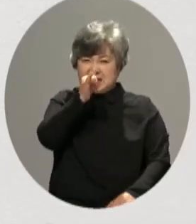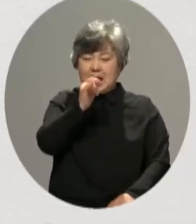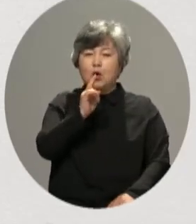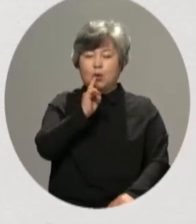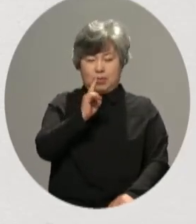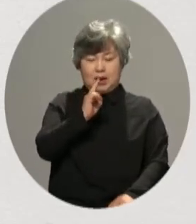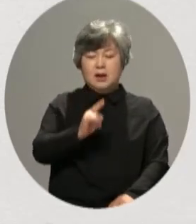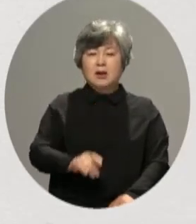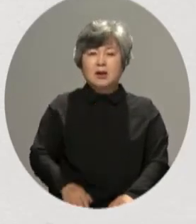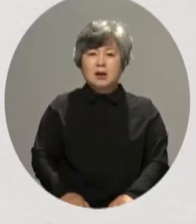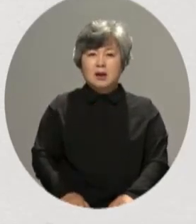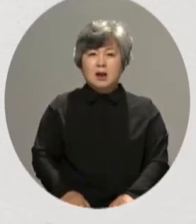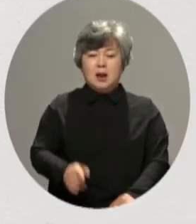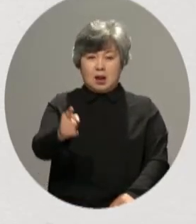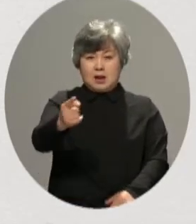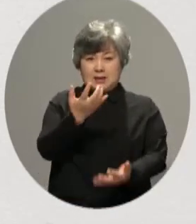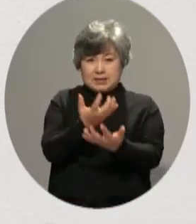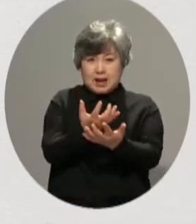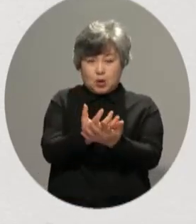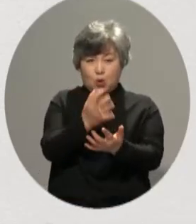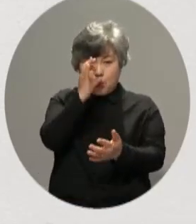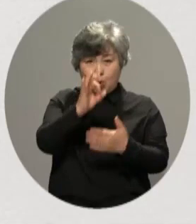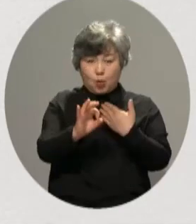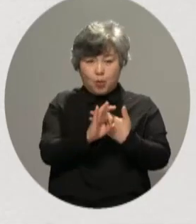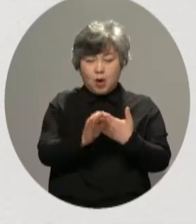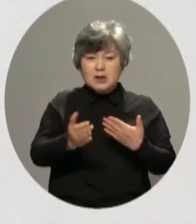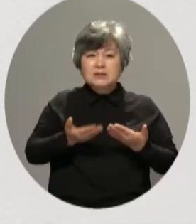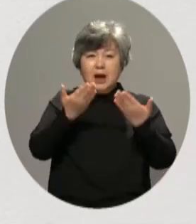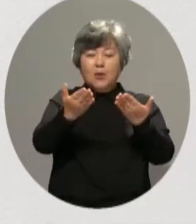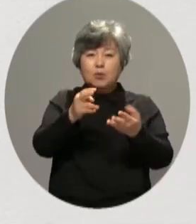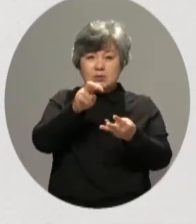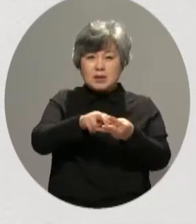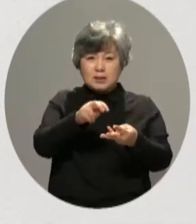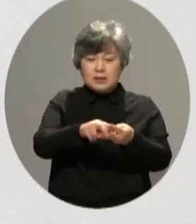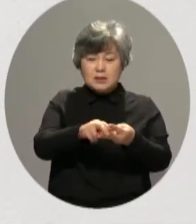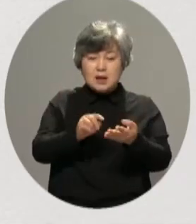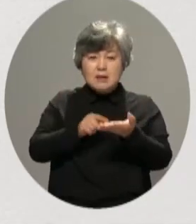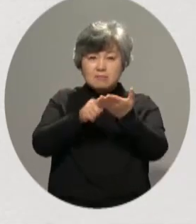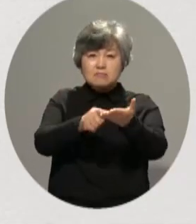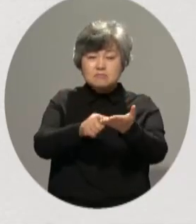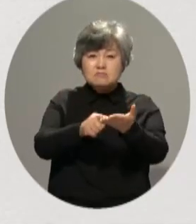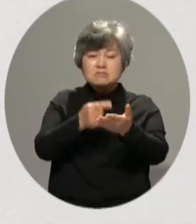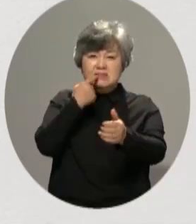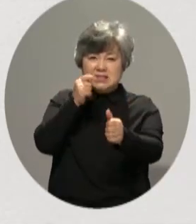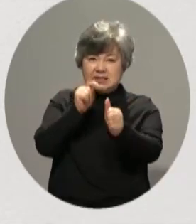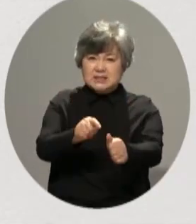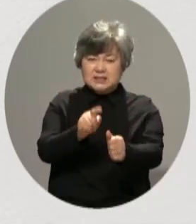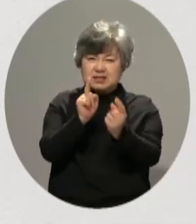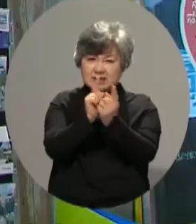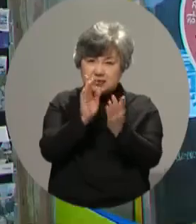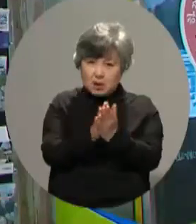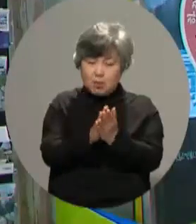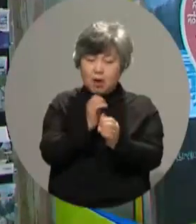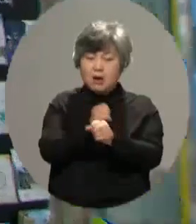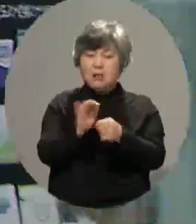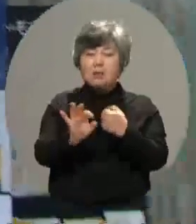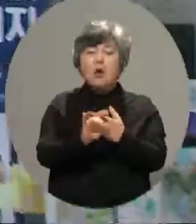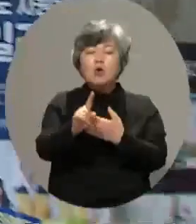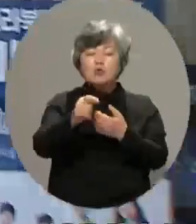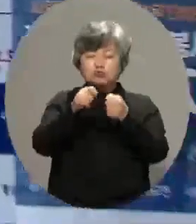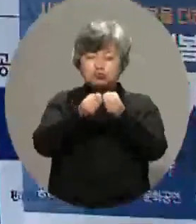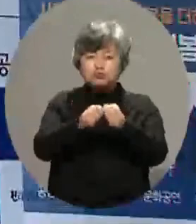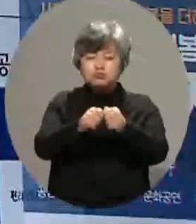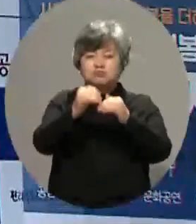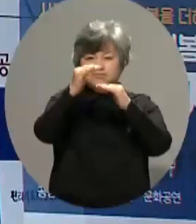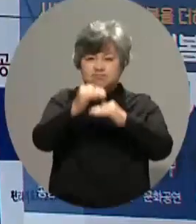있습니다. 확보한 자료를 토대로 자원봉사센터의 입당원서 모집을 직접 지시했는지 여부 등 구체적인 관여